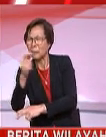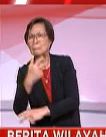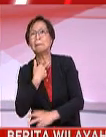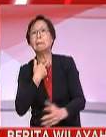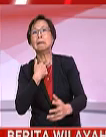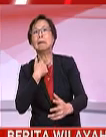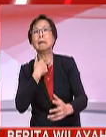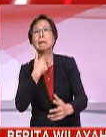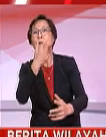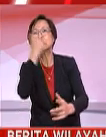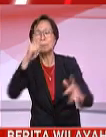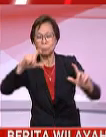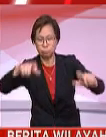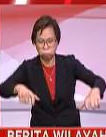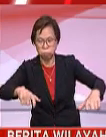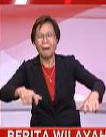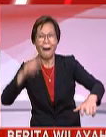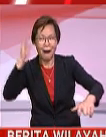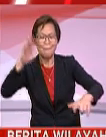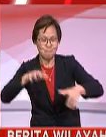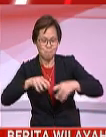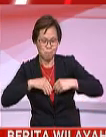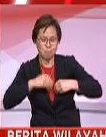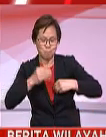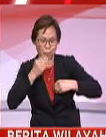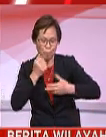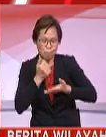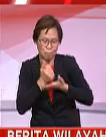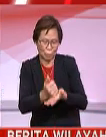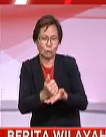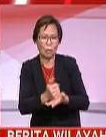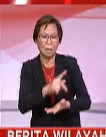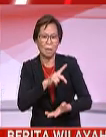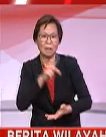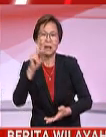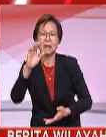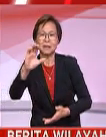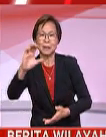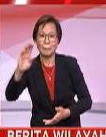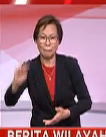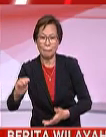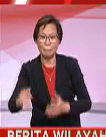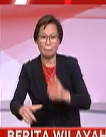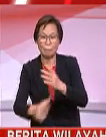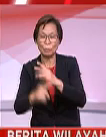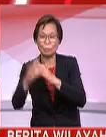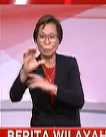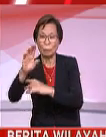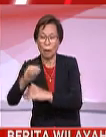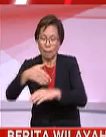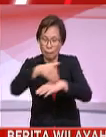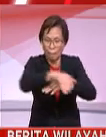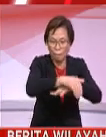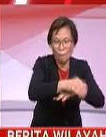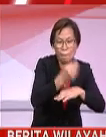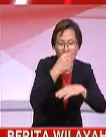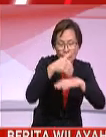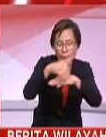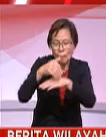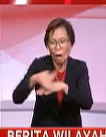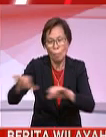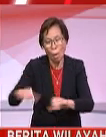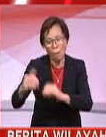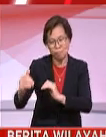PKP akan menerima bantuan makanan. Menurut Timbalan Ketua Menteri Dato' Amar Awang Tengah Ali Hassan, penghantaran akan dilaksanakan